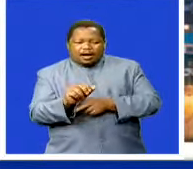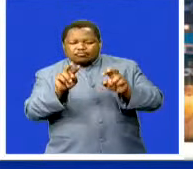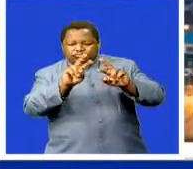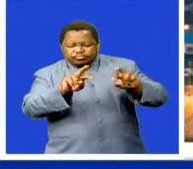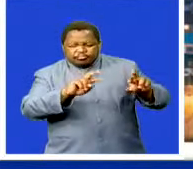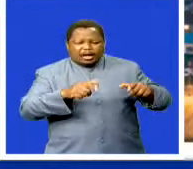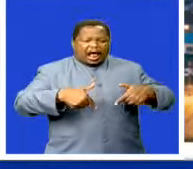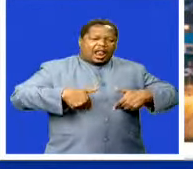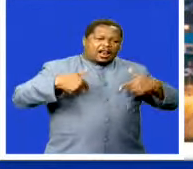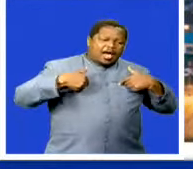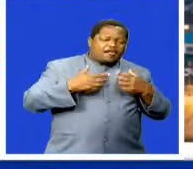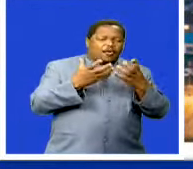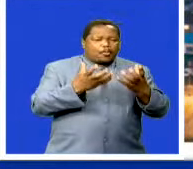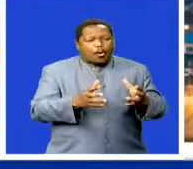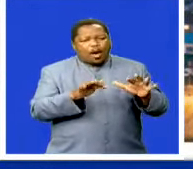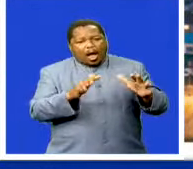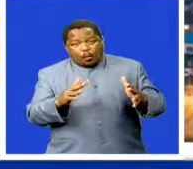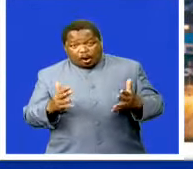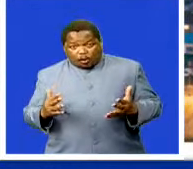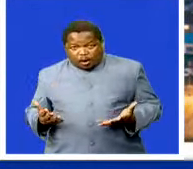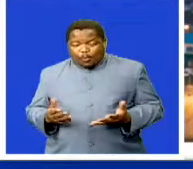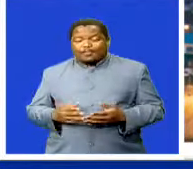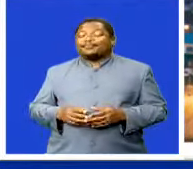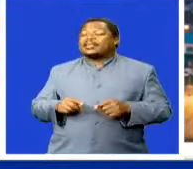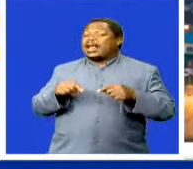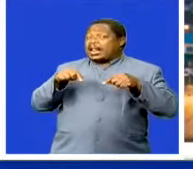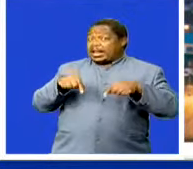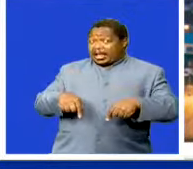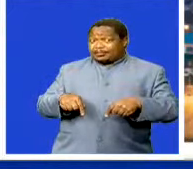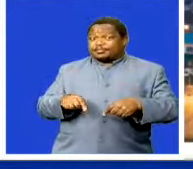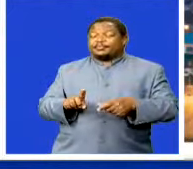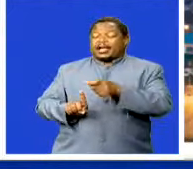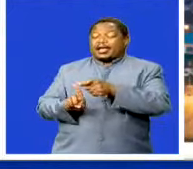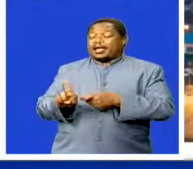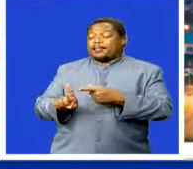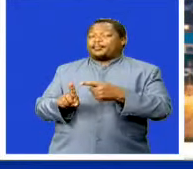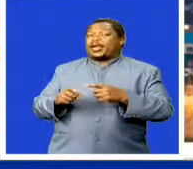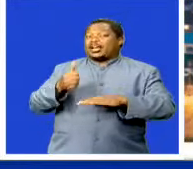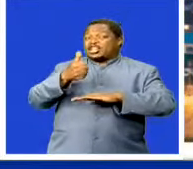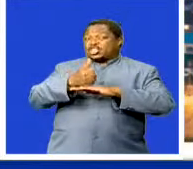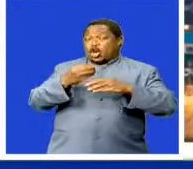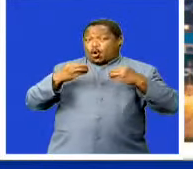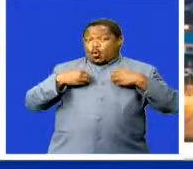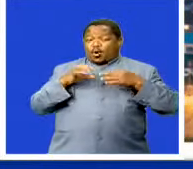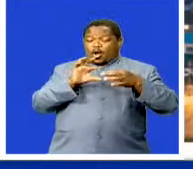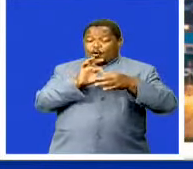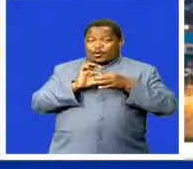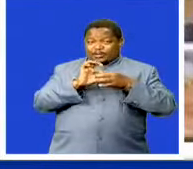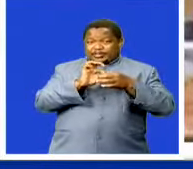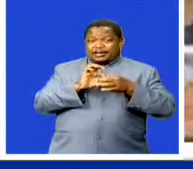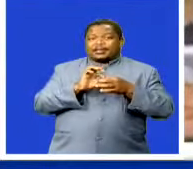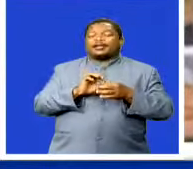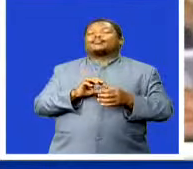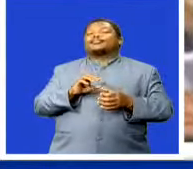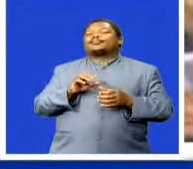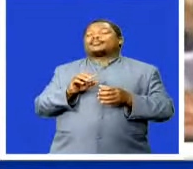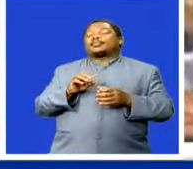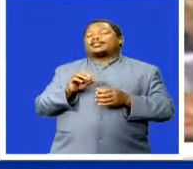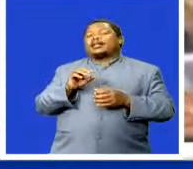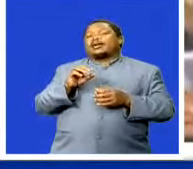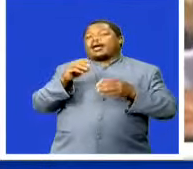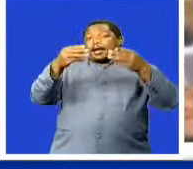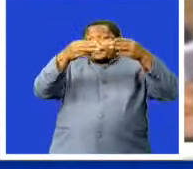kuto phakamisa umsebenzi wokwakhela gogo makhanya sakhiwo lata ufihla khona inhloko. Sicalisa